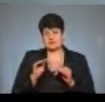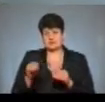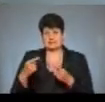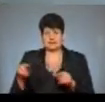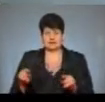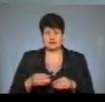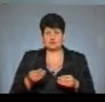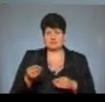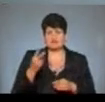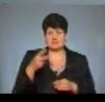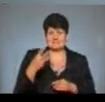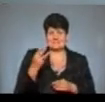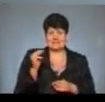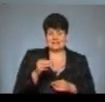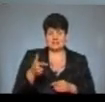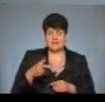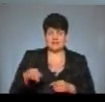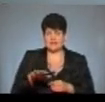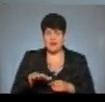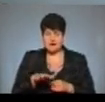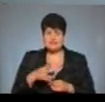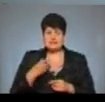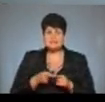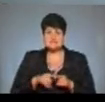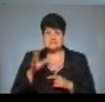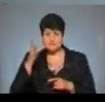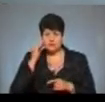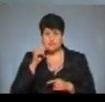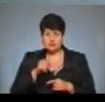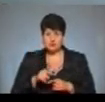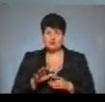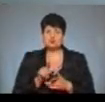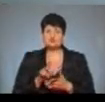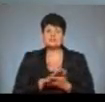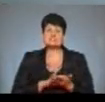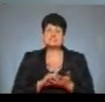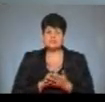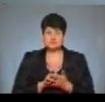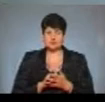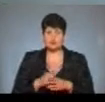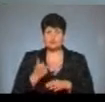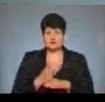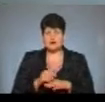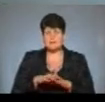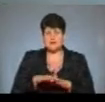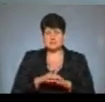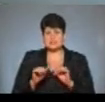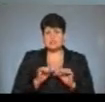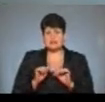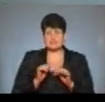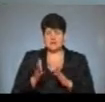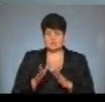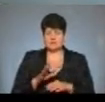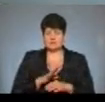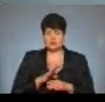посіяно 23 тисячі гектарів, це врахуванням того, що навіть якщо знищили, основна маса керівників, там,